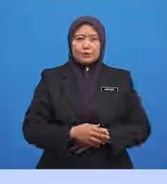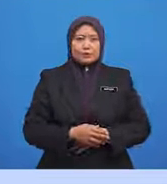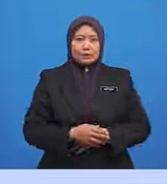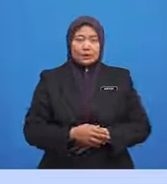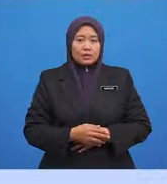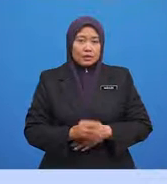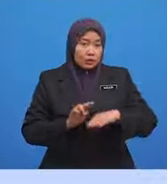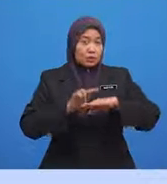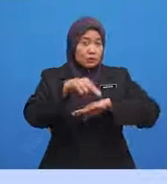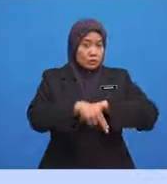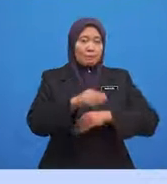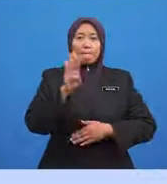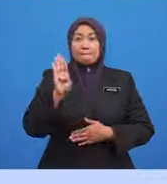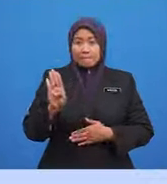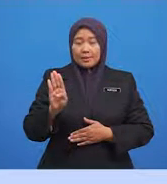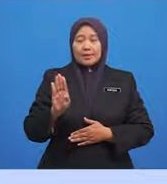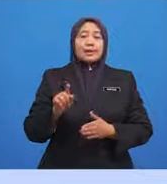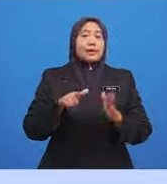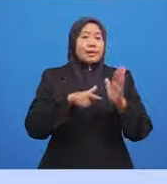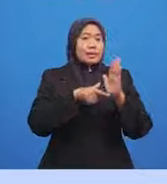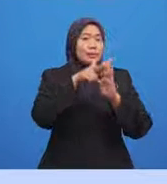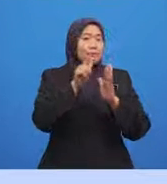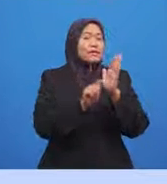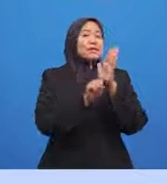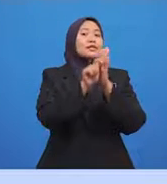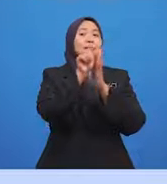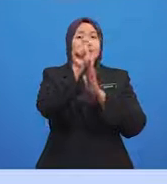Gelonsor B lebih tinggi daripada gelonsor A.